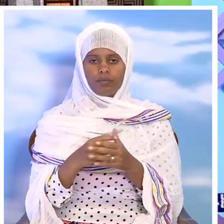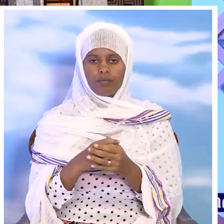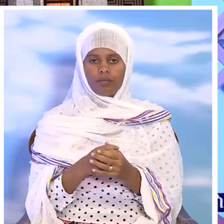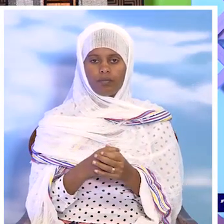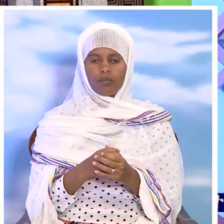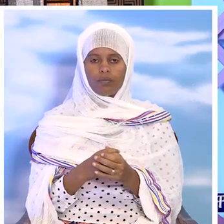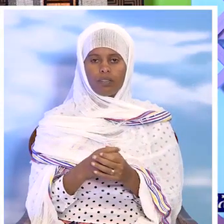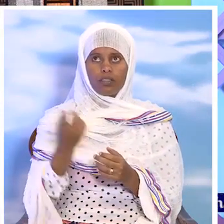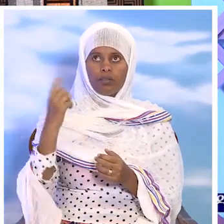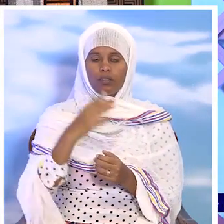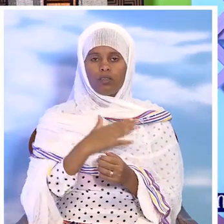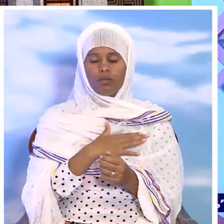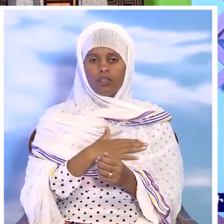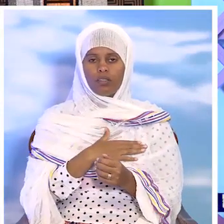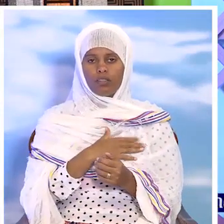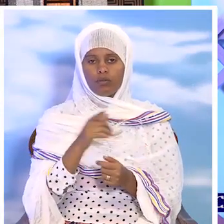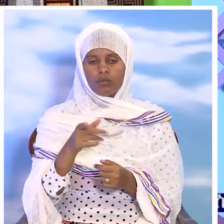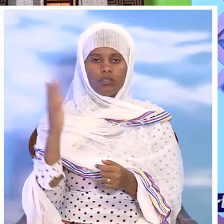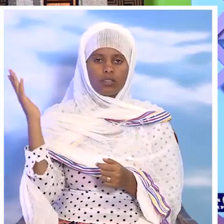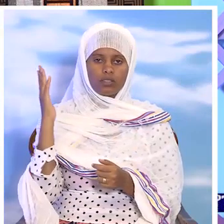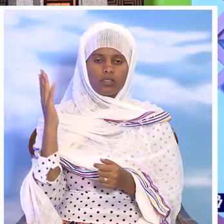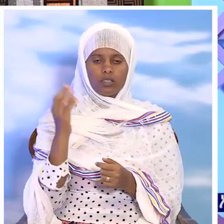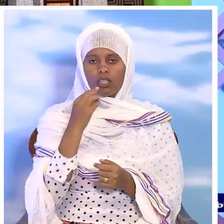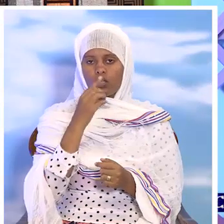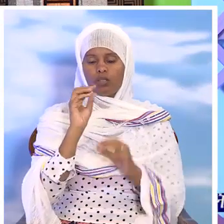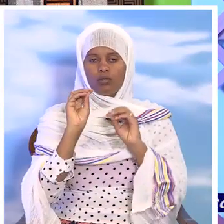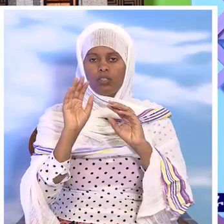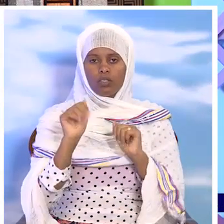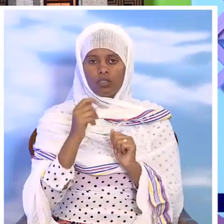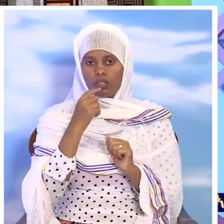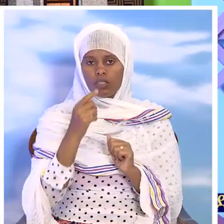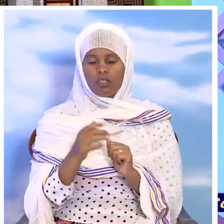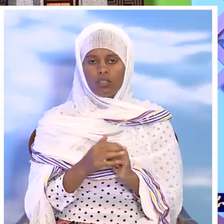ጎይታ የሱስ ክርስቶስ ኣብዚ ግዜ እዚ እንታይ ልዩ ዝምህር ነይሩ ድሕሪና